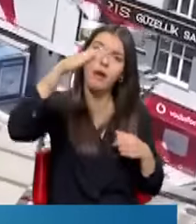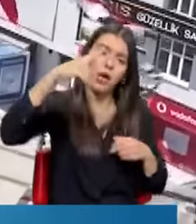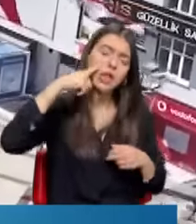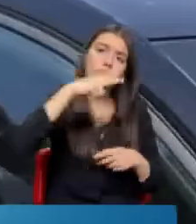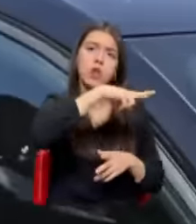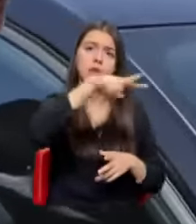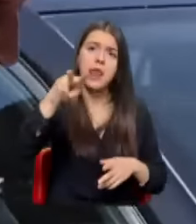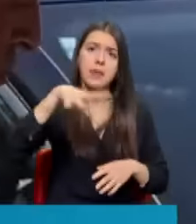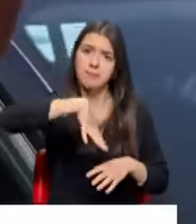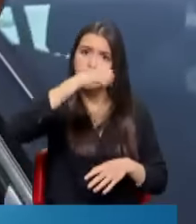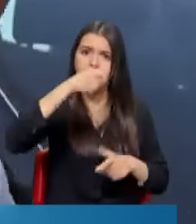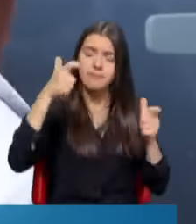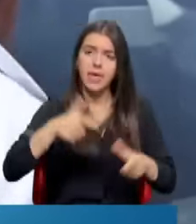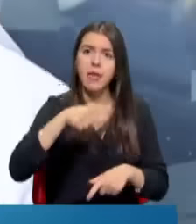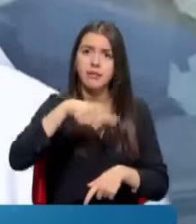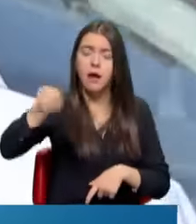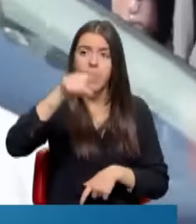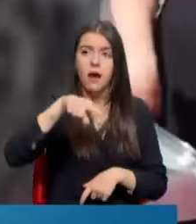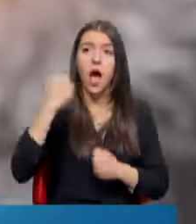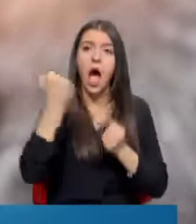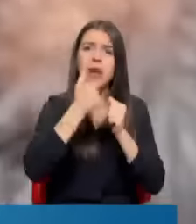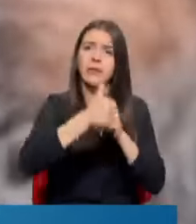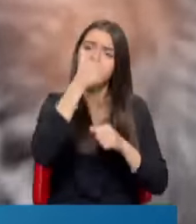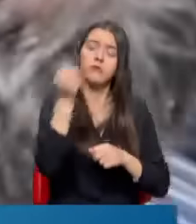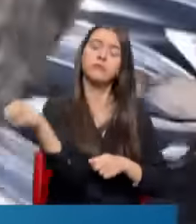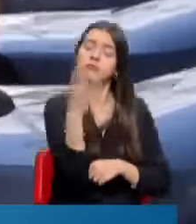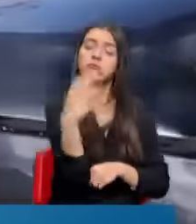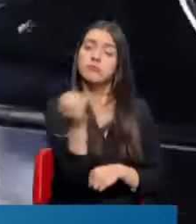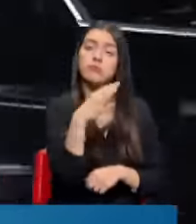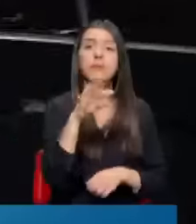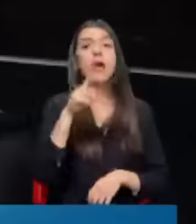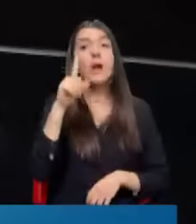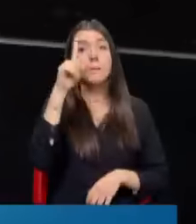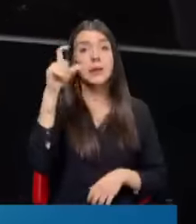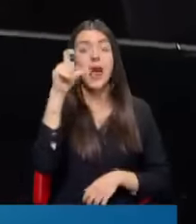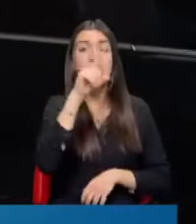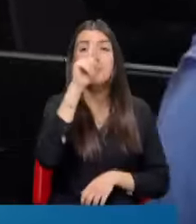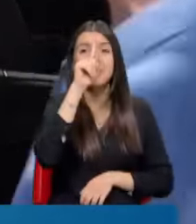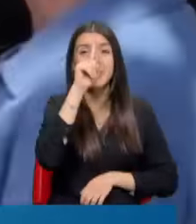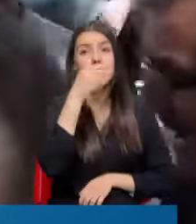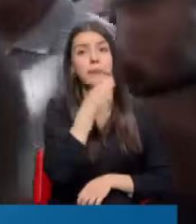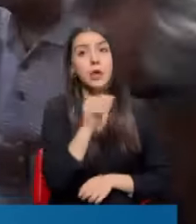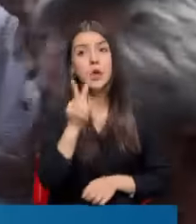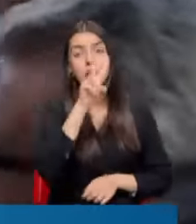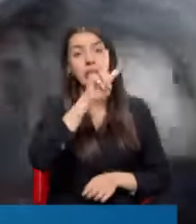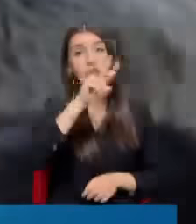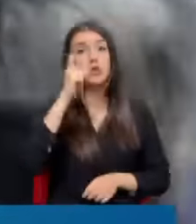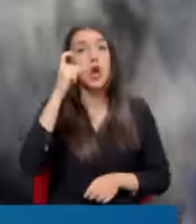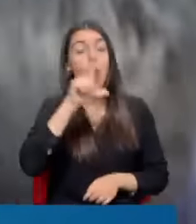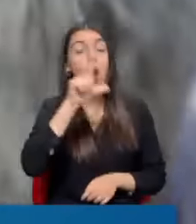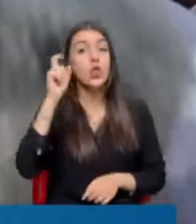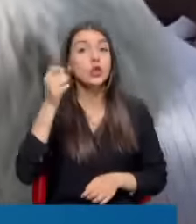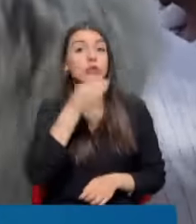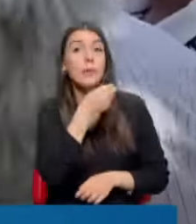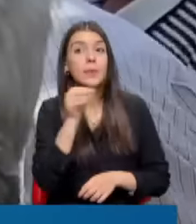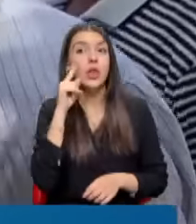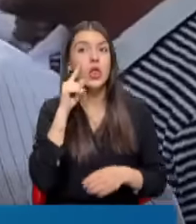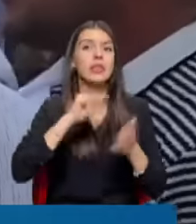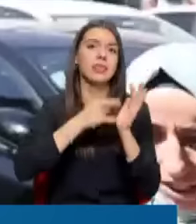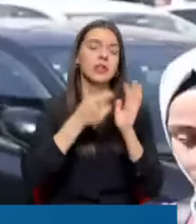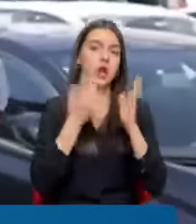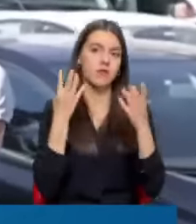Belediye Başkanı Nuri Çavuşoğlu araçları geri göndererek aylık 1 milyon 214 962 lira tasarruf